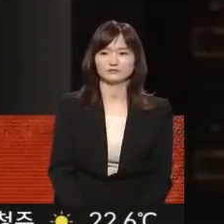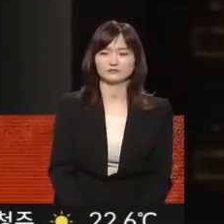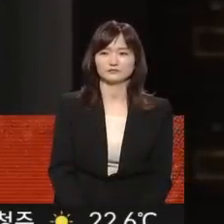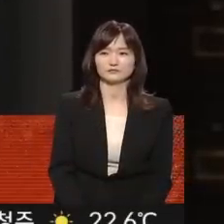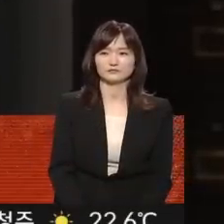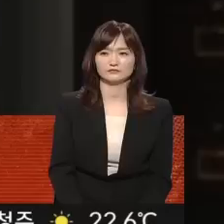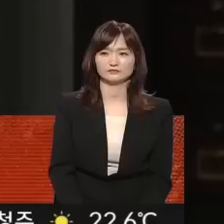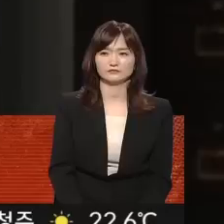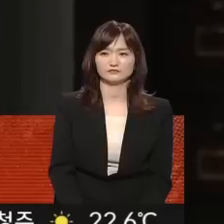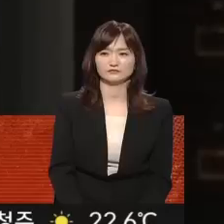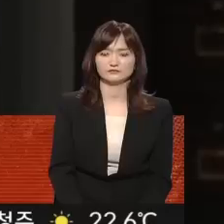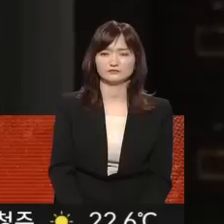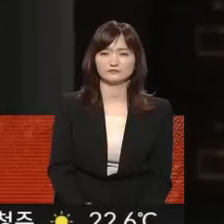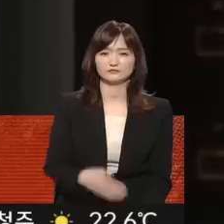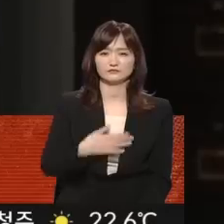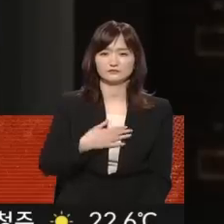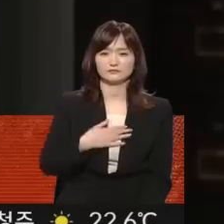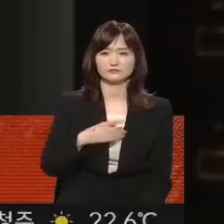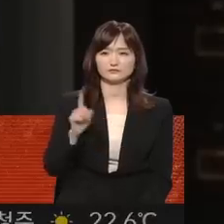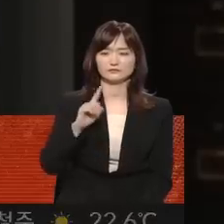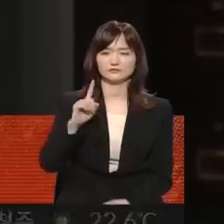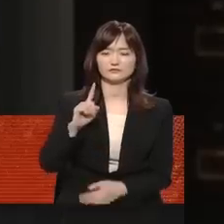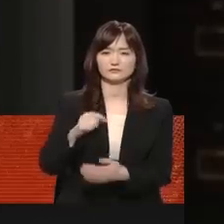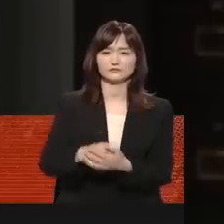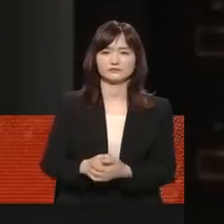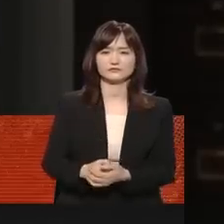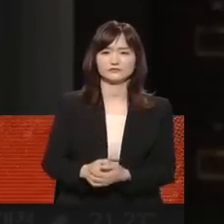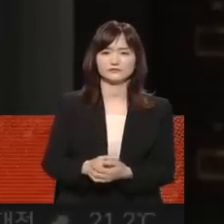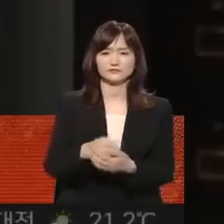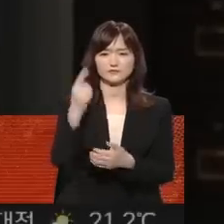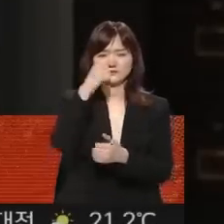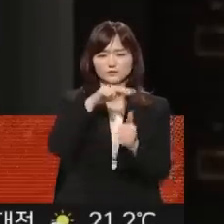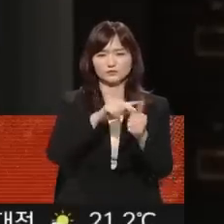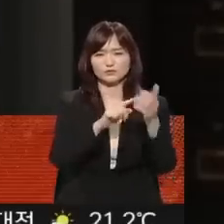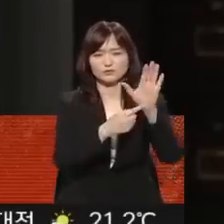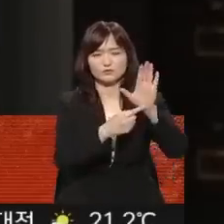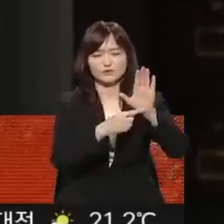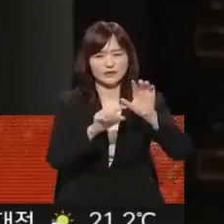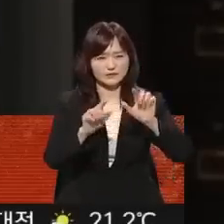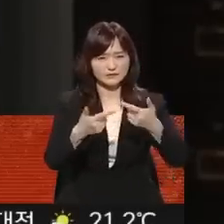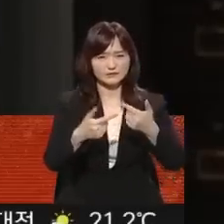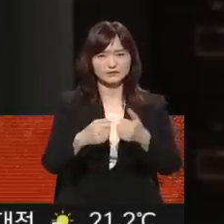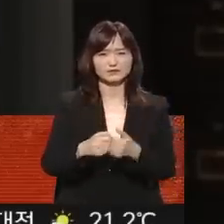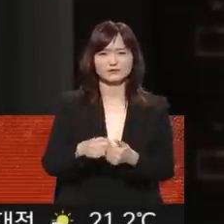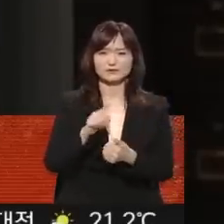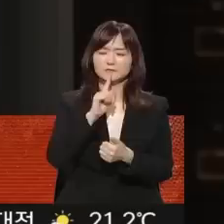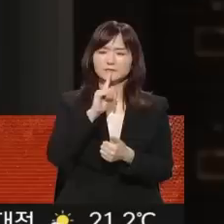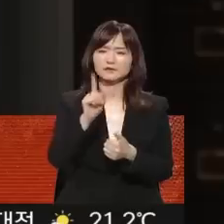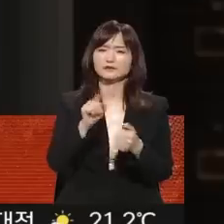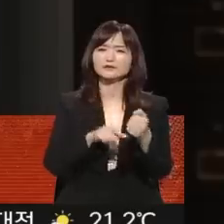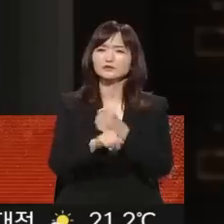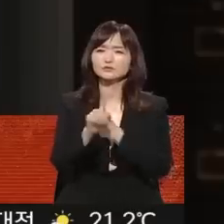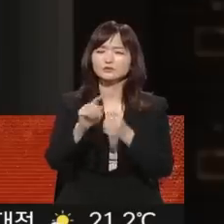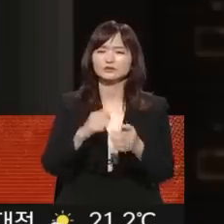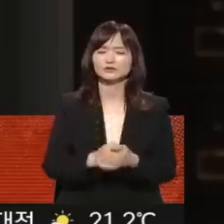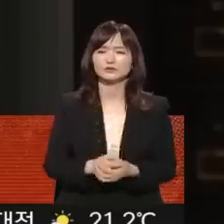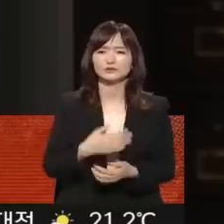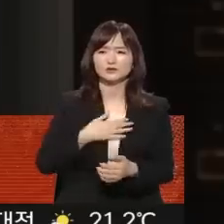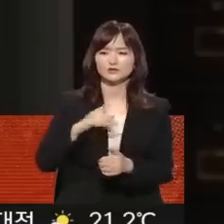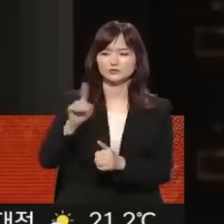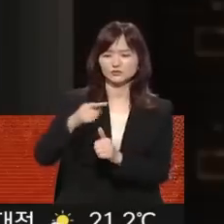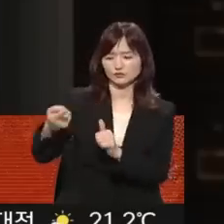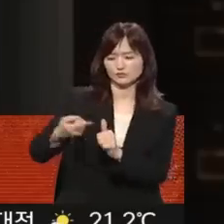더럽게 징징댄다 그러시는데 저는이 신상공개 문제 이거 정말 무슨 얘기를 욕을 먹더라도